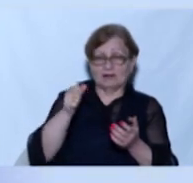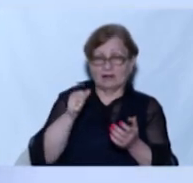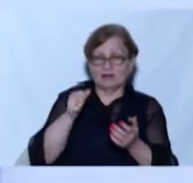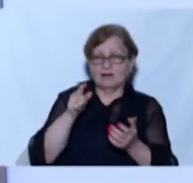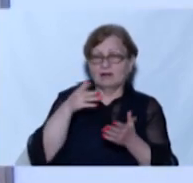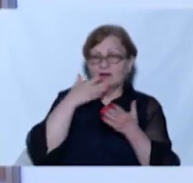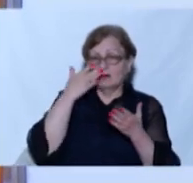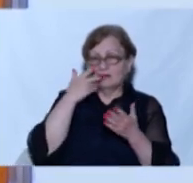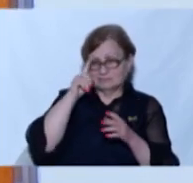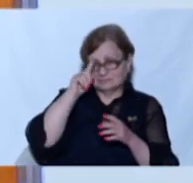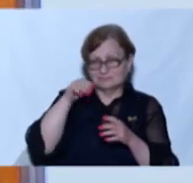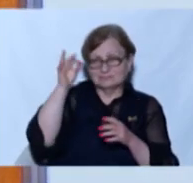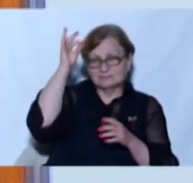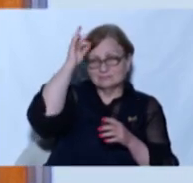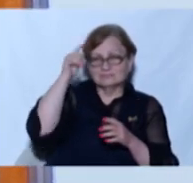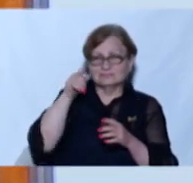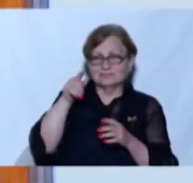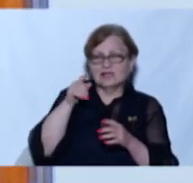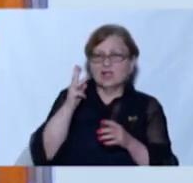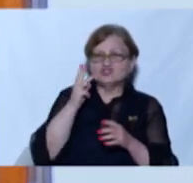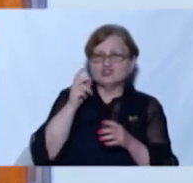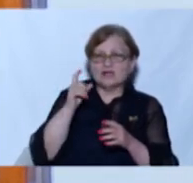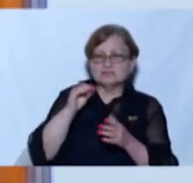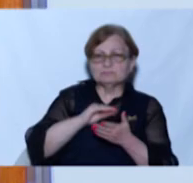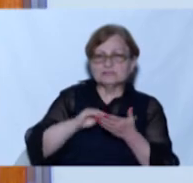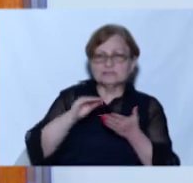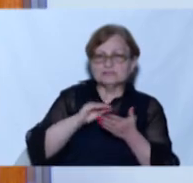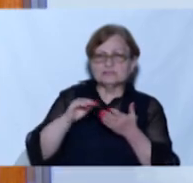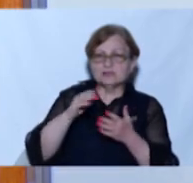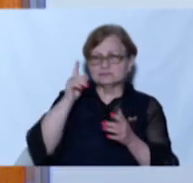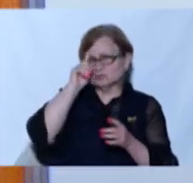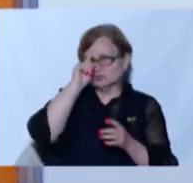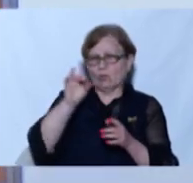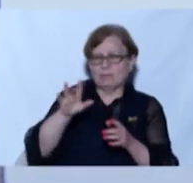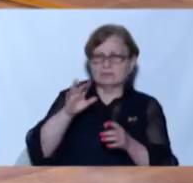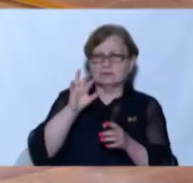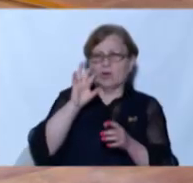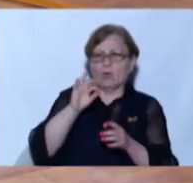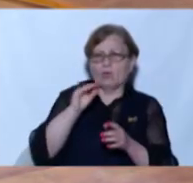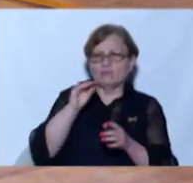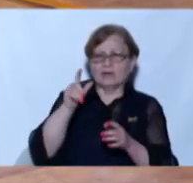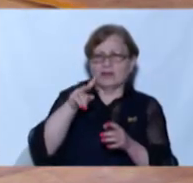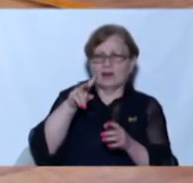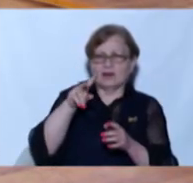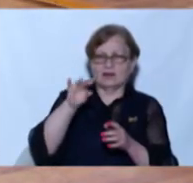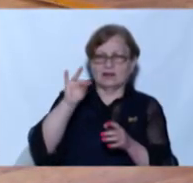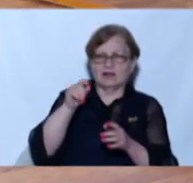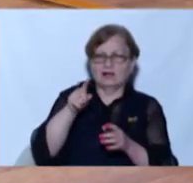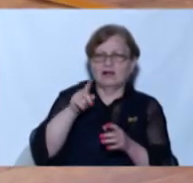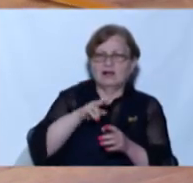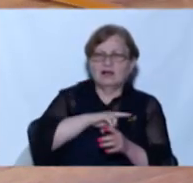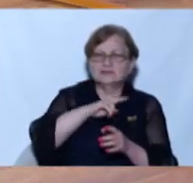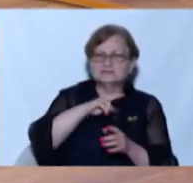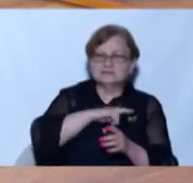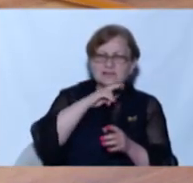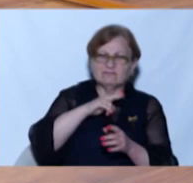მკითხველის თვალწინ არ გაიელოს შექსპირის ჰამლეტის ცნობილმა ოფელიამ, რომელმაც უიღბლო დანიის პრინცის